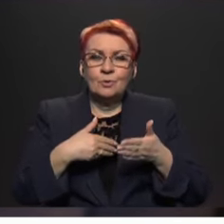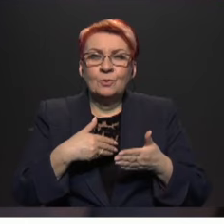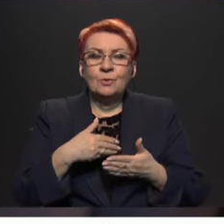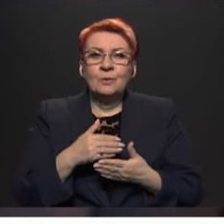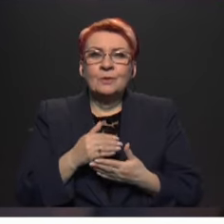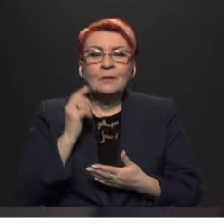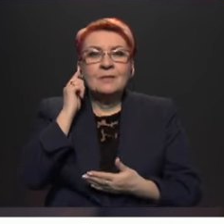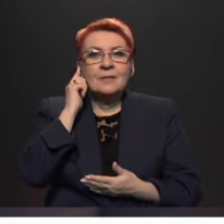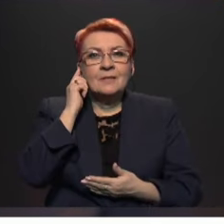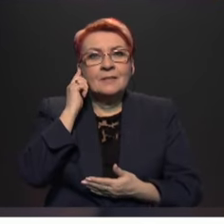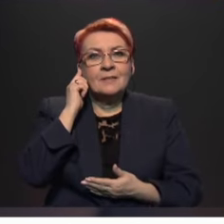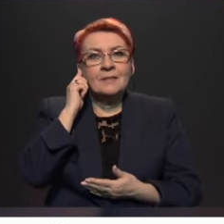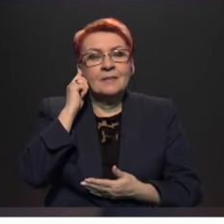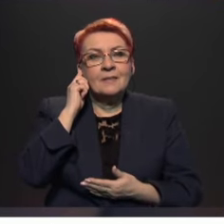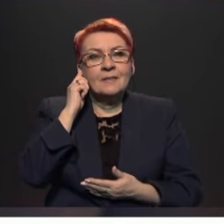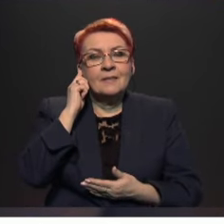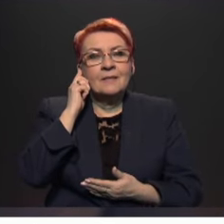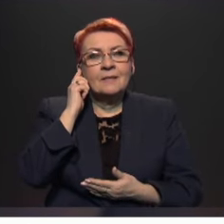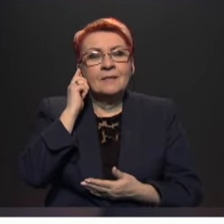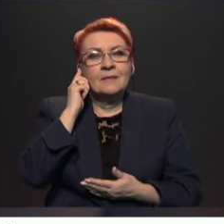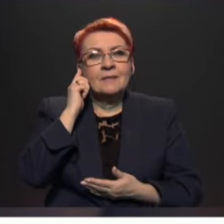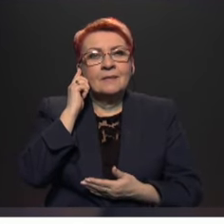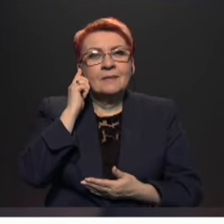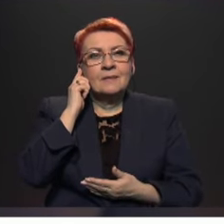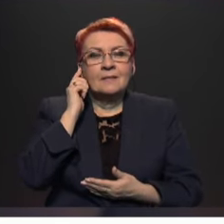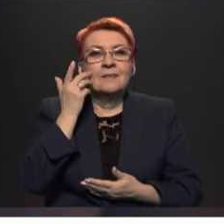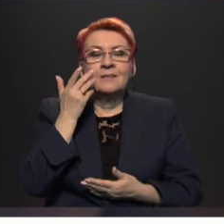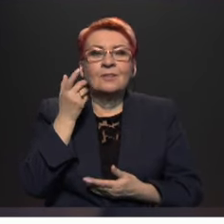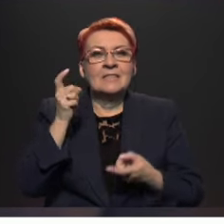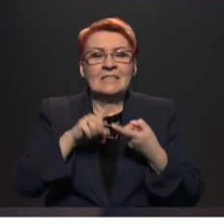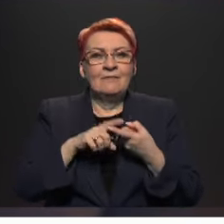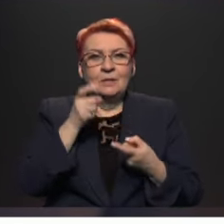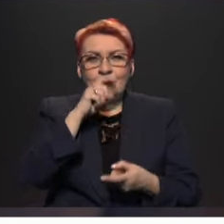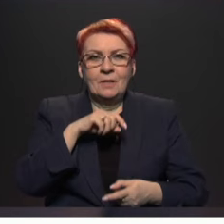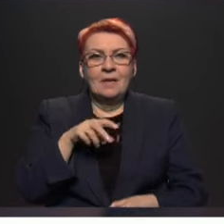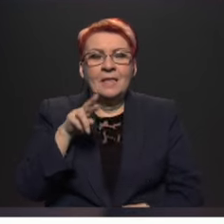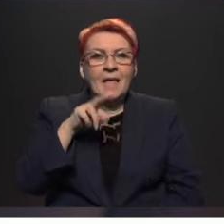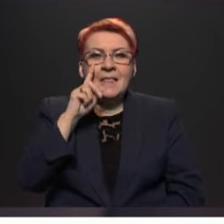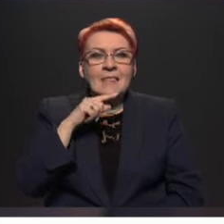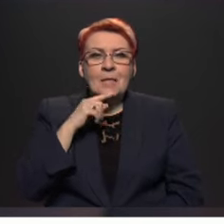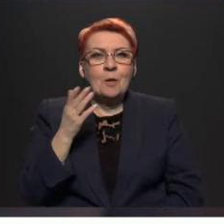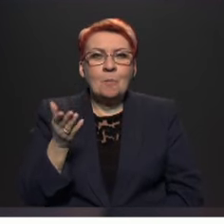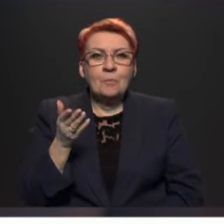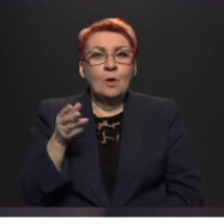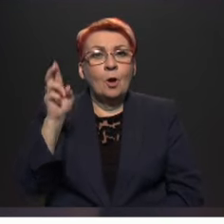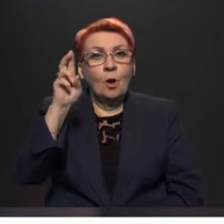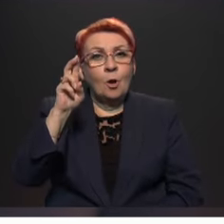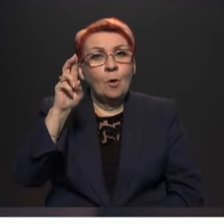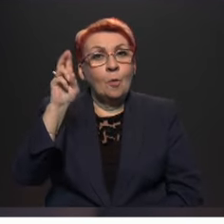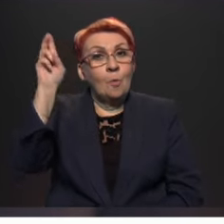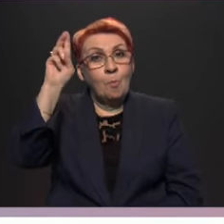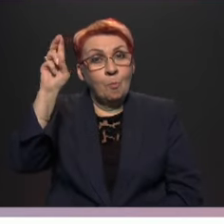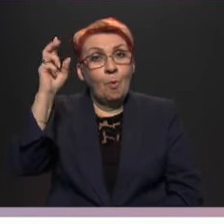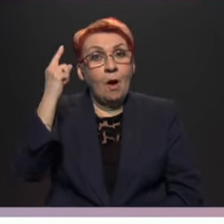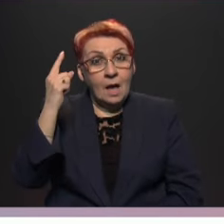жнецов дошли до слуха Господа Саваофа. Вот, понимаете, я не понимаю, мне Бог-то один вроде бы, да,